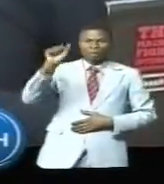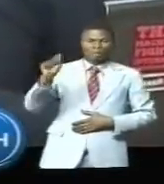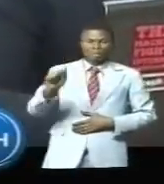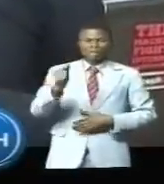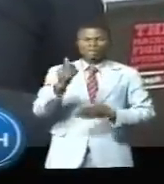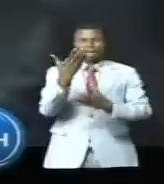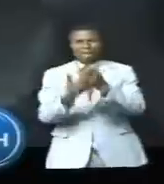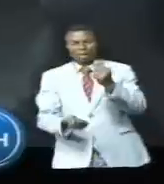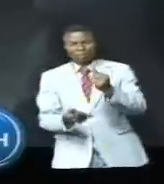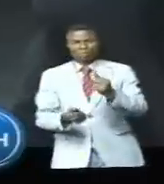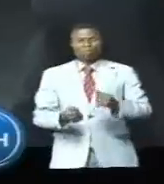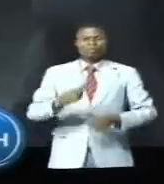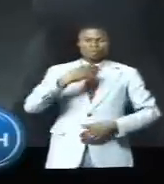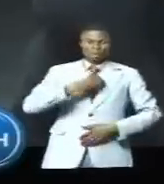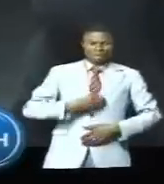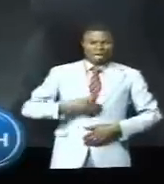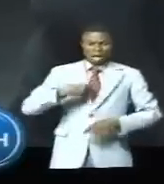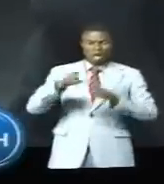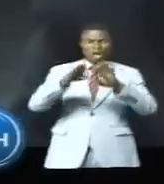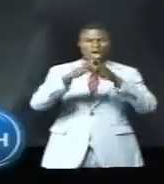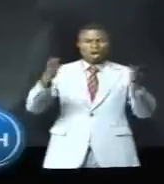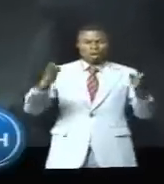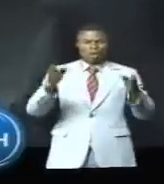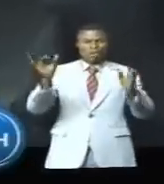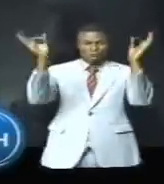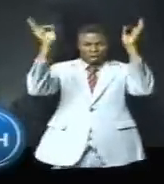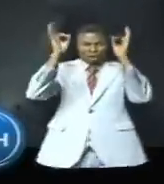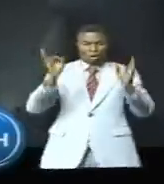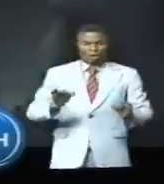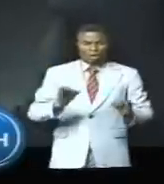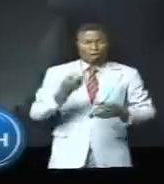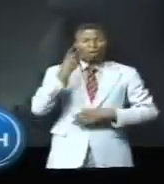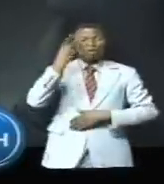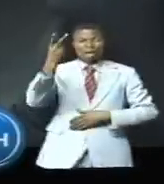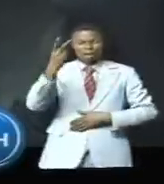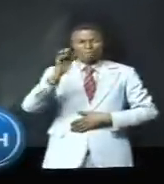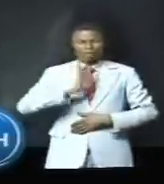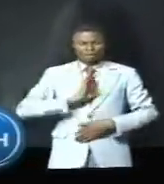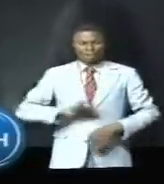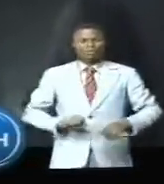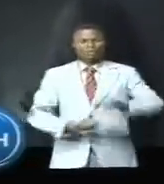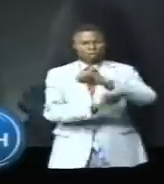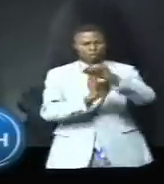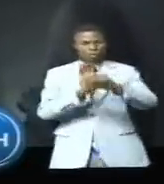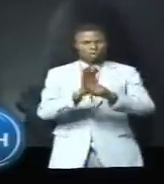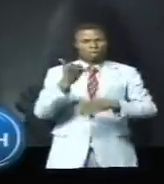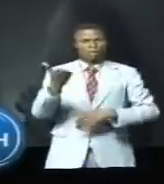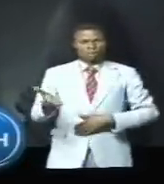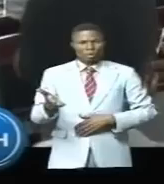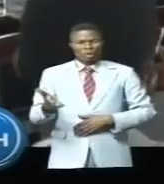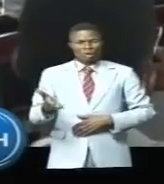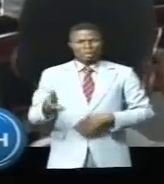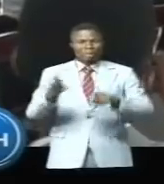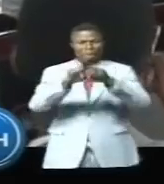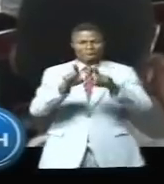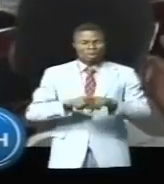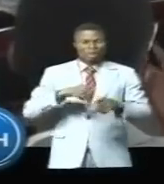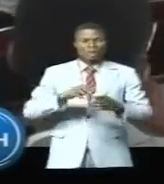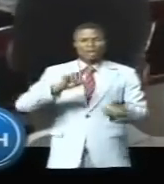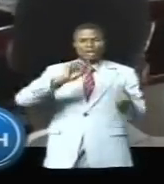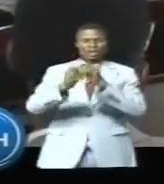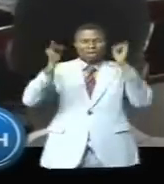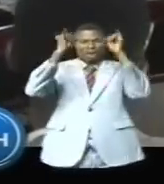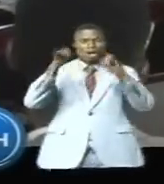Séraphin Oumbaka Pépé a ouvert ses assises en saluant la vision du chef de l'État Félix Antoine Tshisekedi Tshilombo de faire du